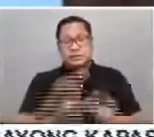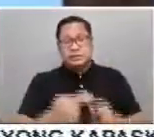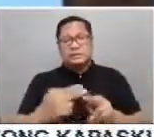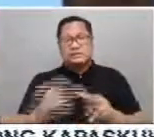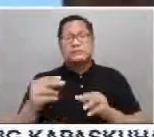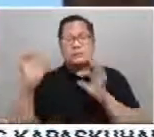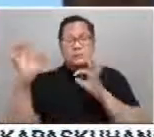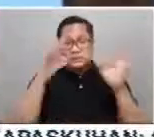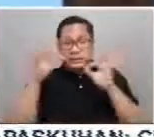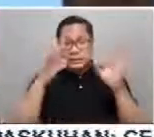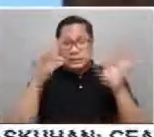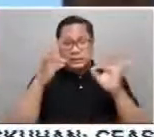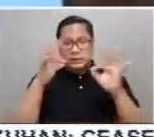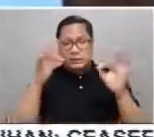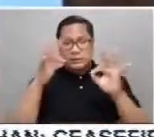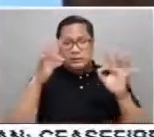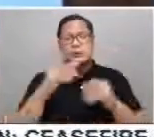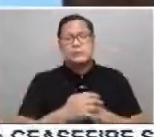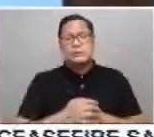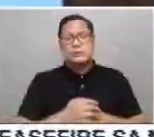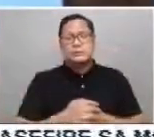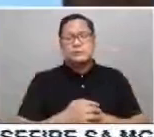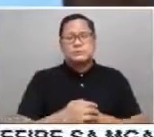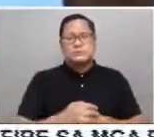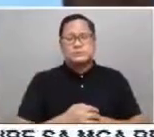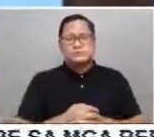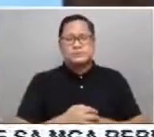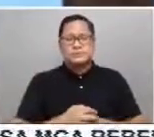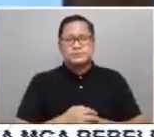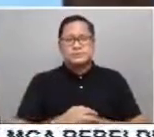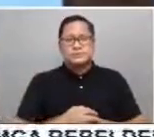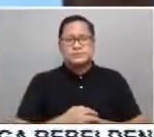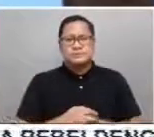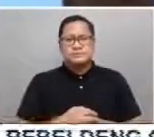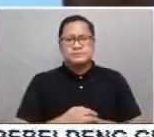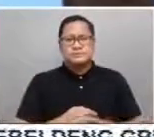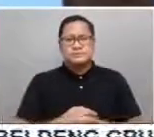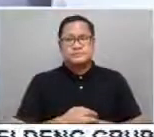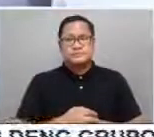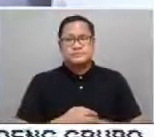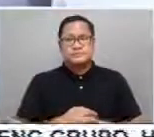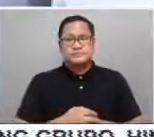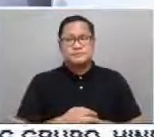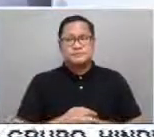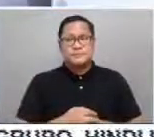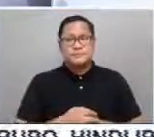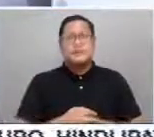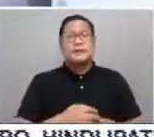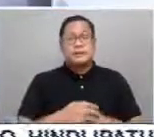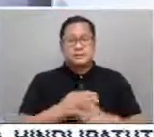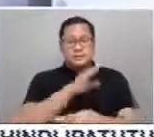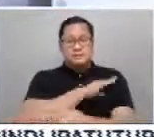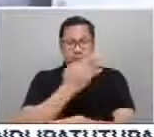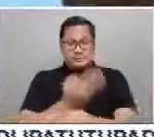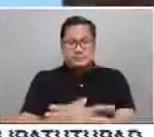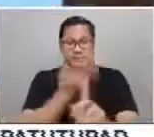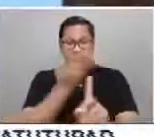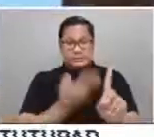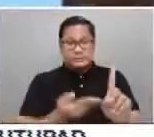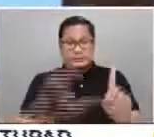mga drug enforcement at sa intelligence ng military police. Being in